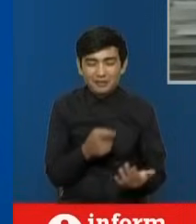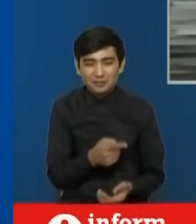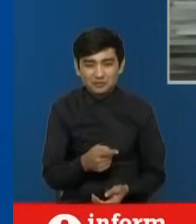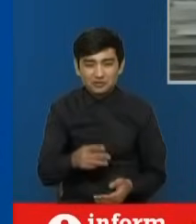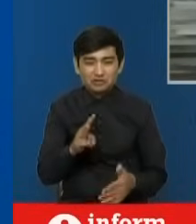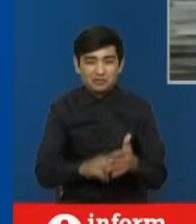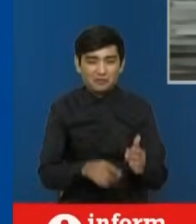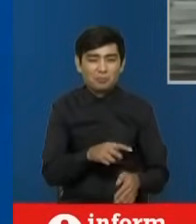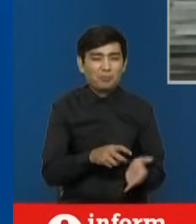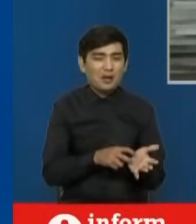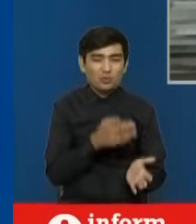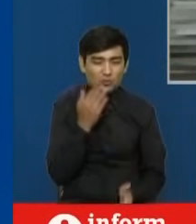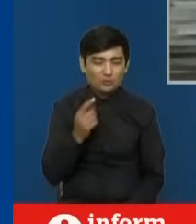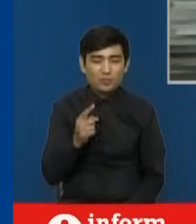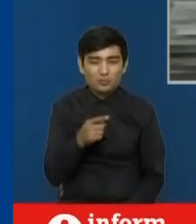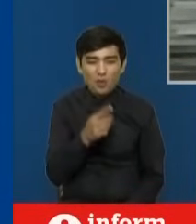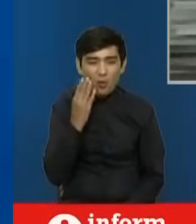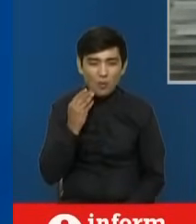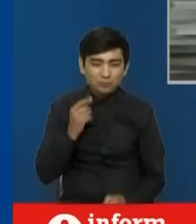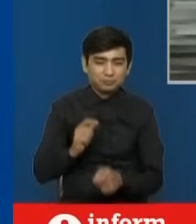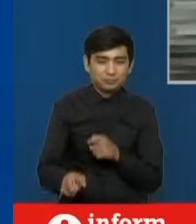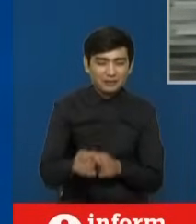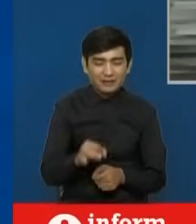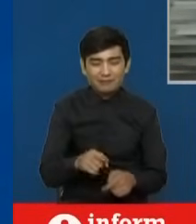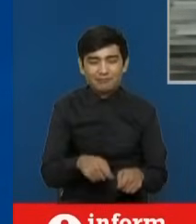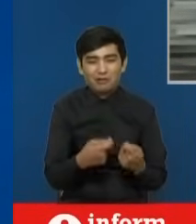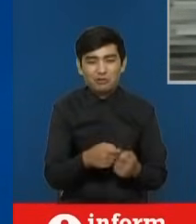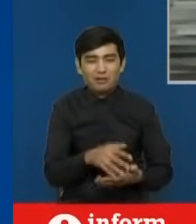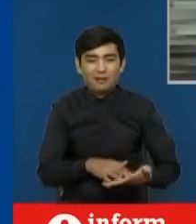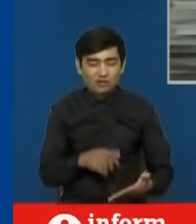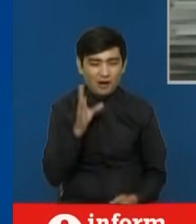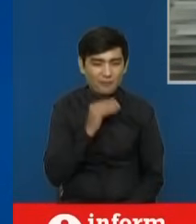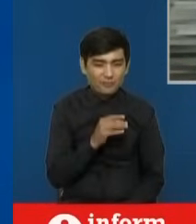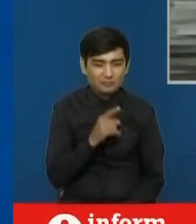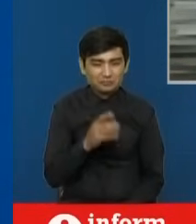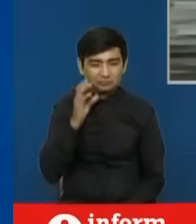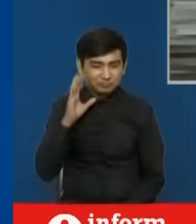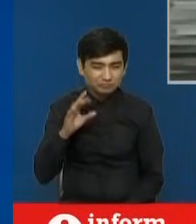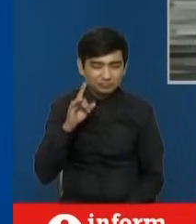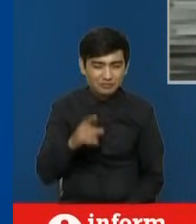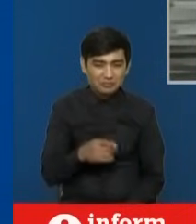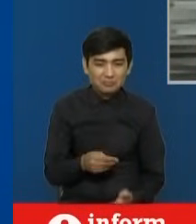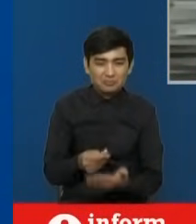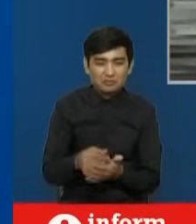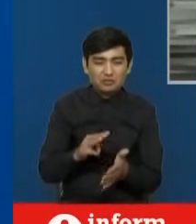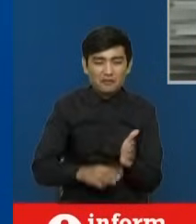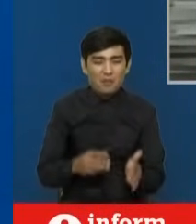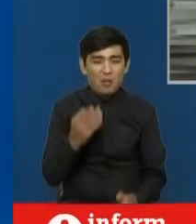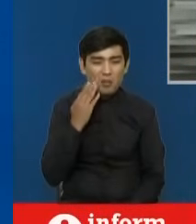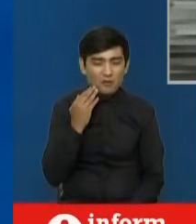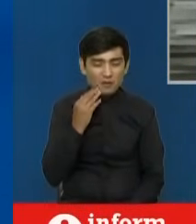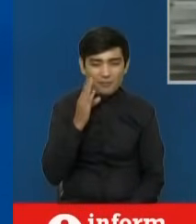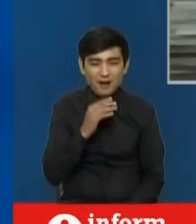штрафом и продолжать нарушать правила охраны труда и безопасности. Поэтому здесь первое, что